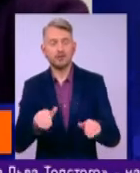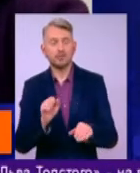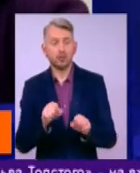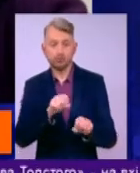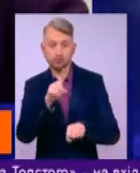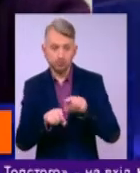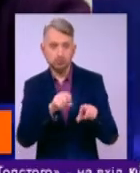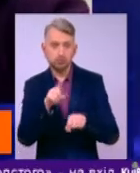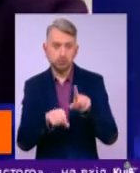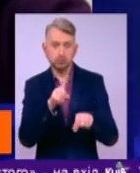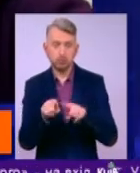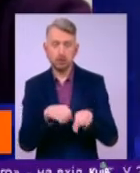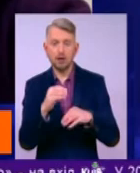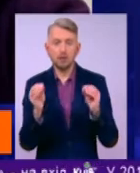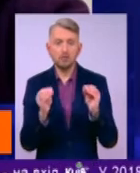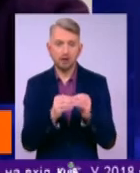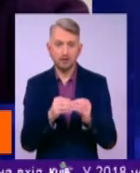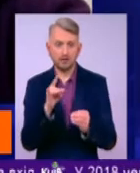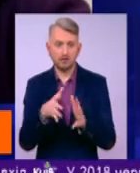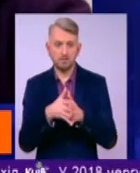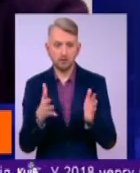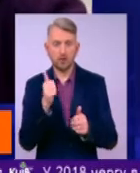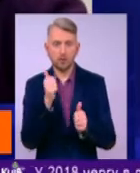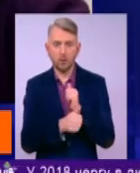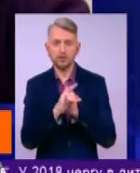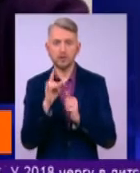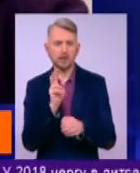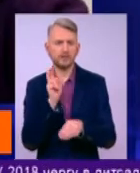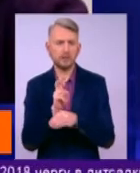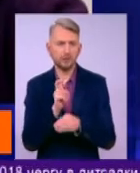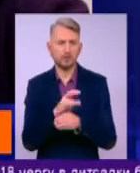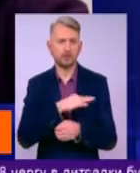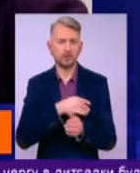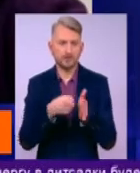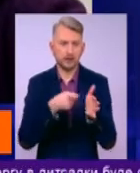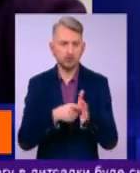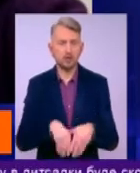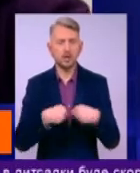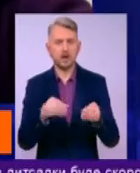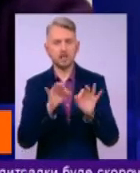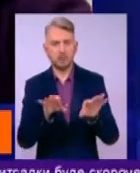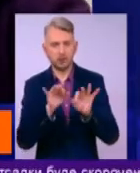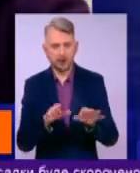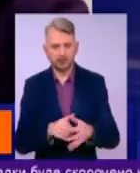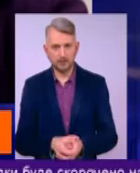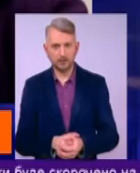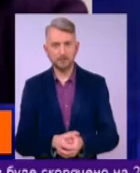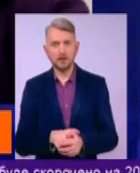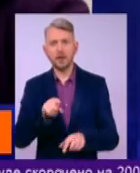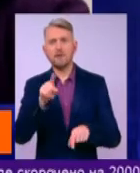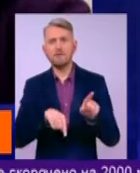опитуватися 10 і більше разів, кожен раз відвідувати слідчого, надавати пояснення. В